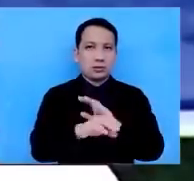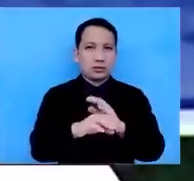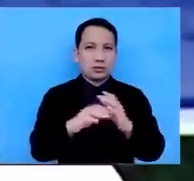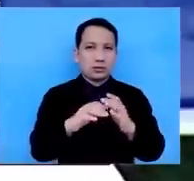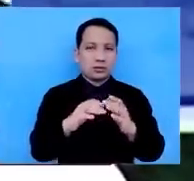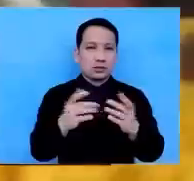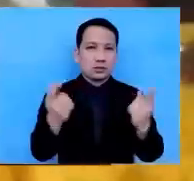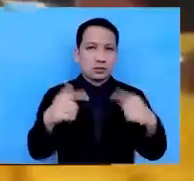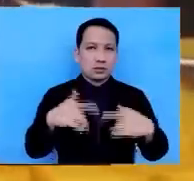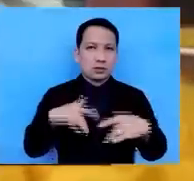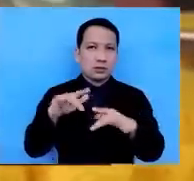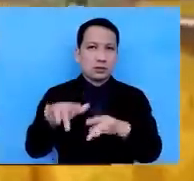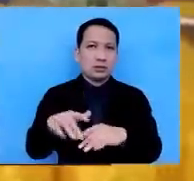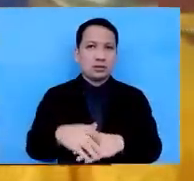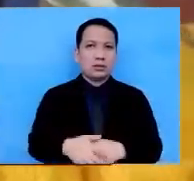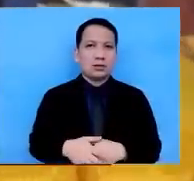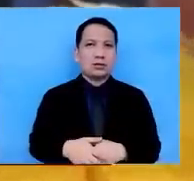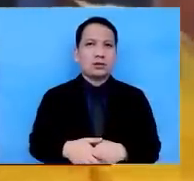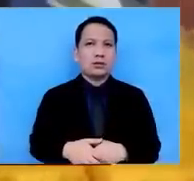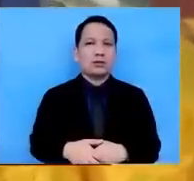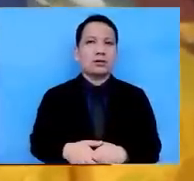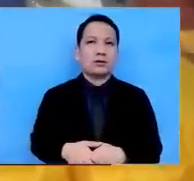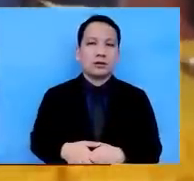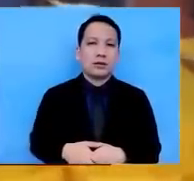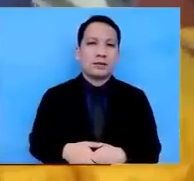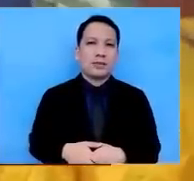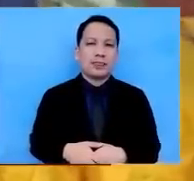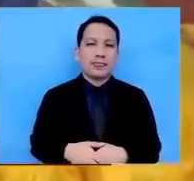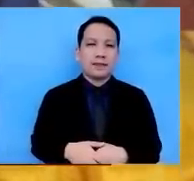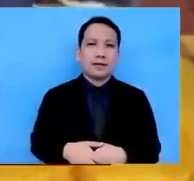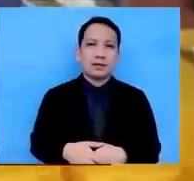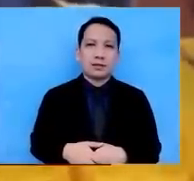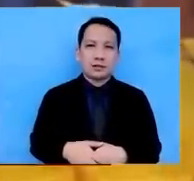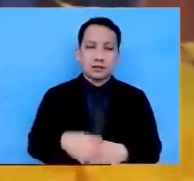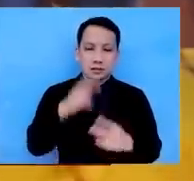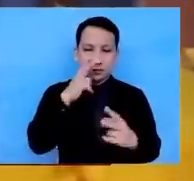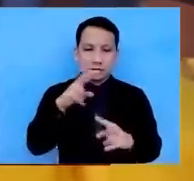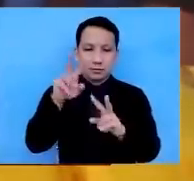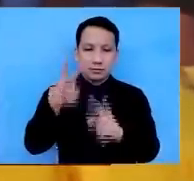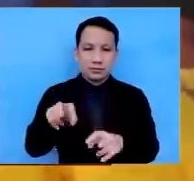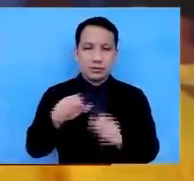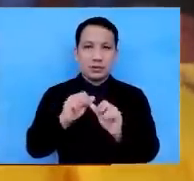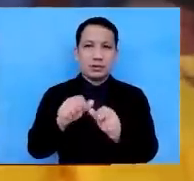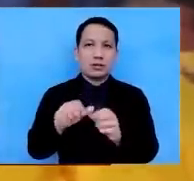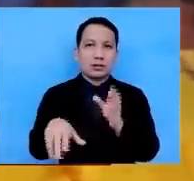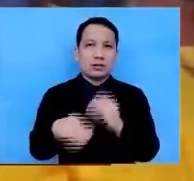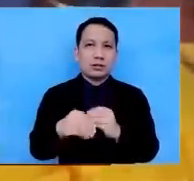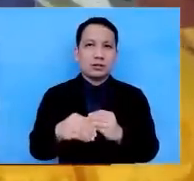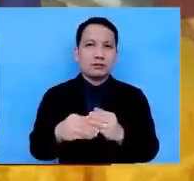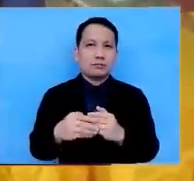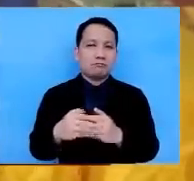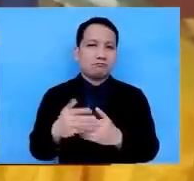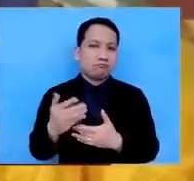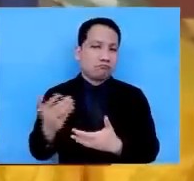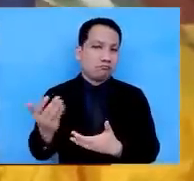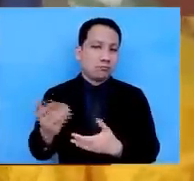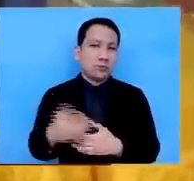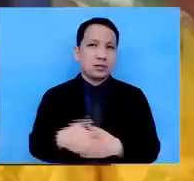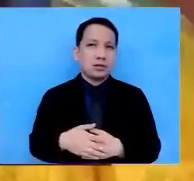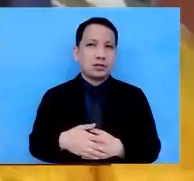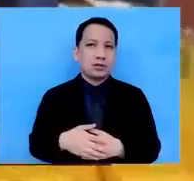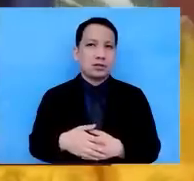nangyari. We have affidavit of our witness saying that the